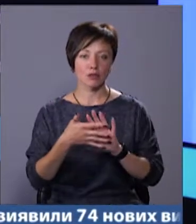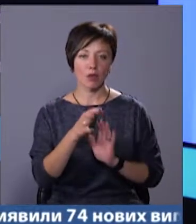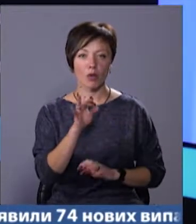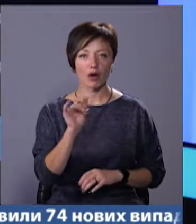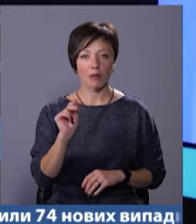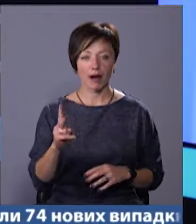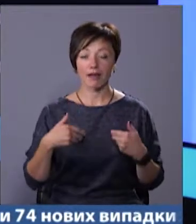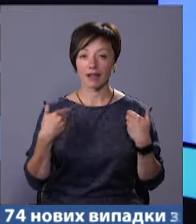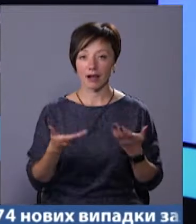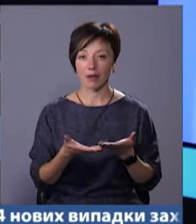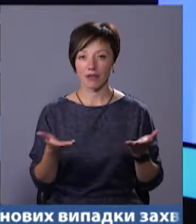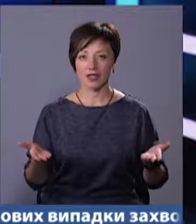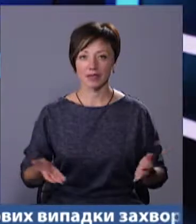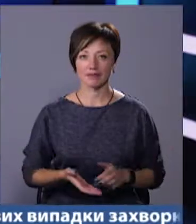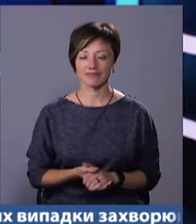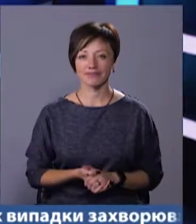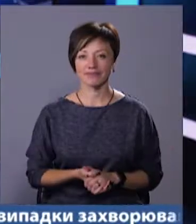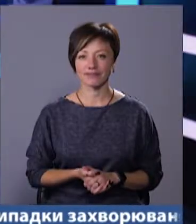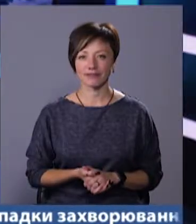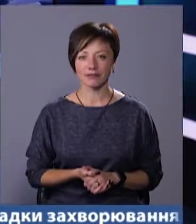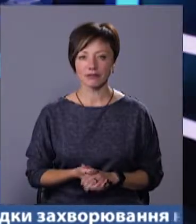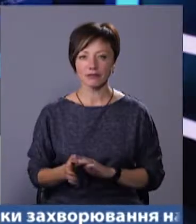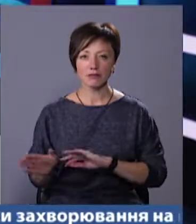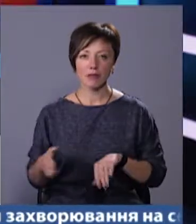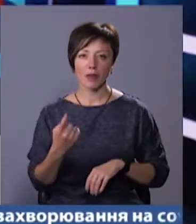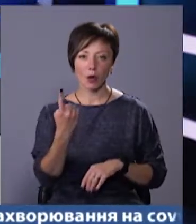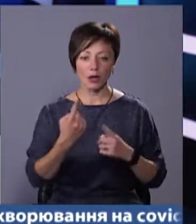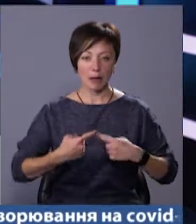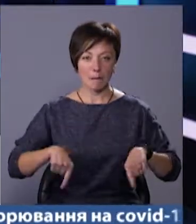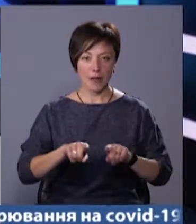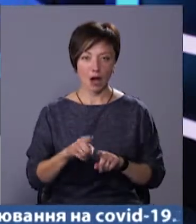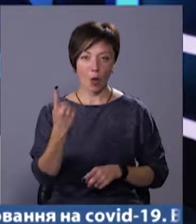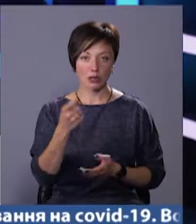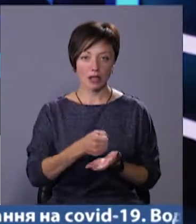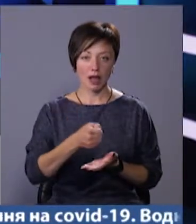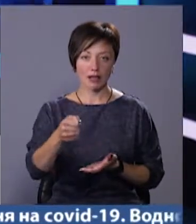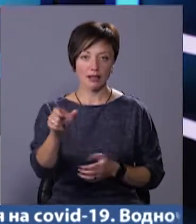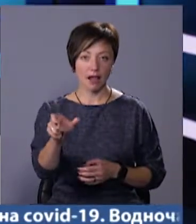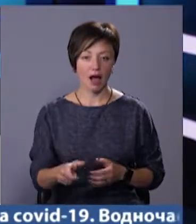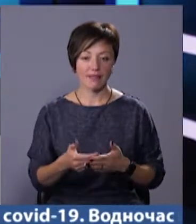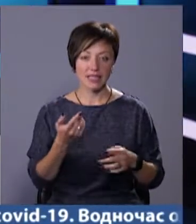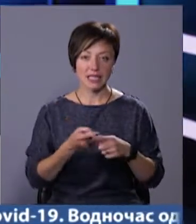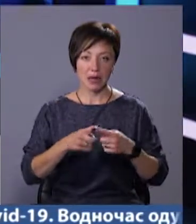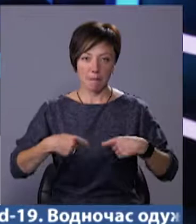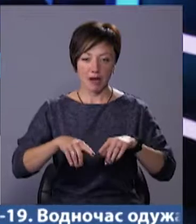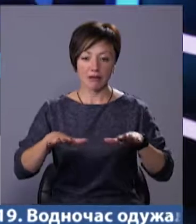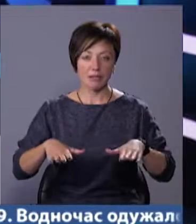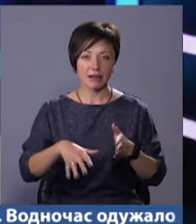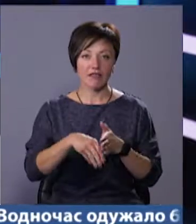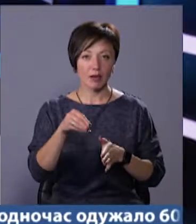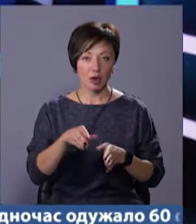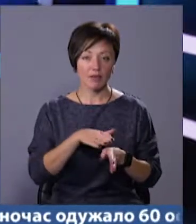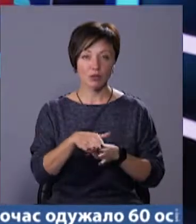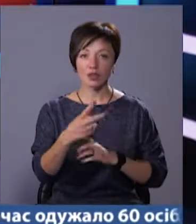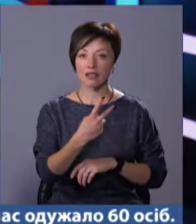Рибак. Вітаємо вас! Одна партія і один кандидат від цієї партії. На місцевих виборах, що